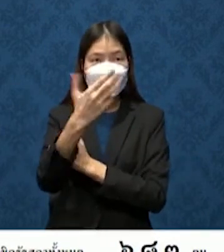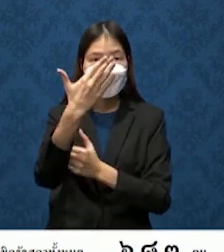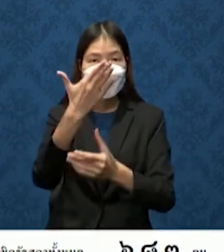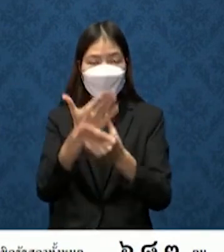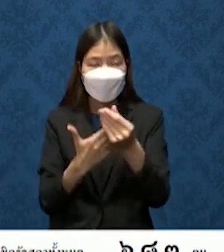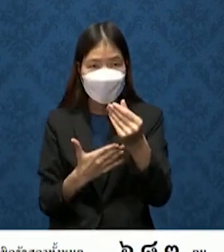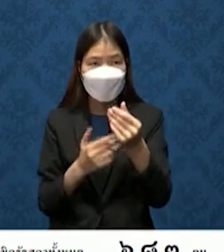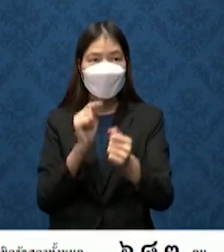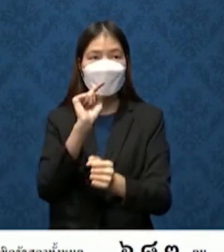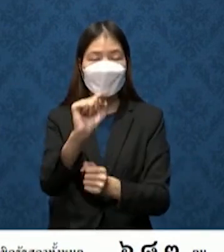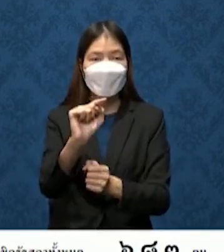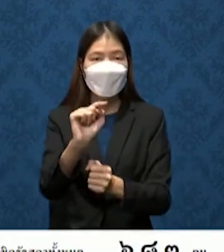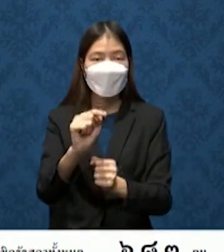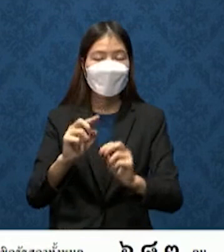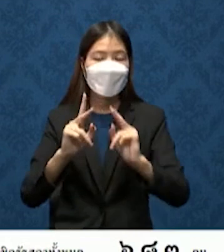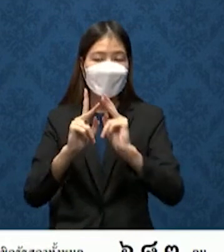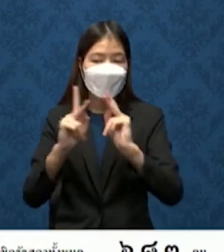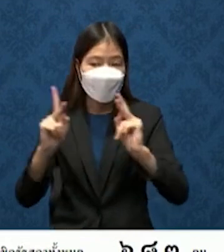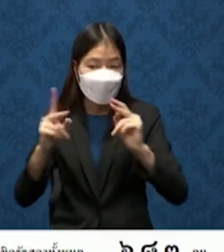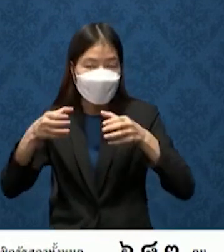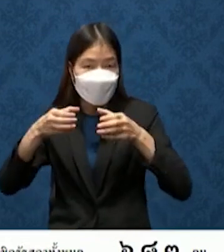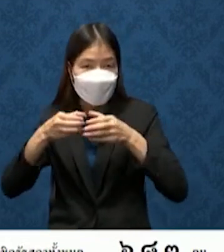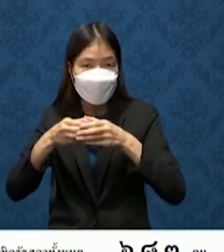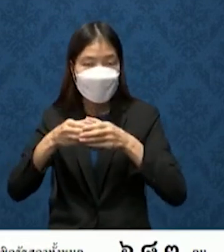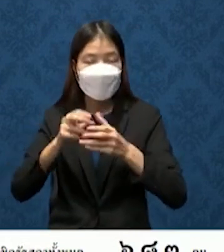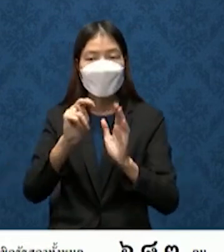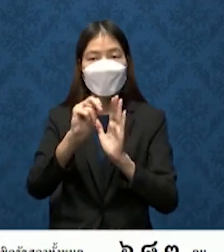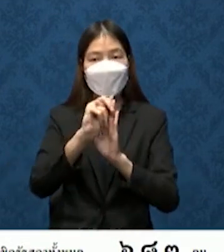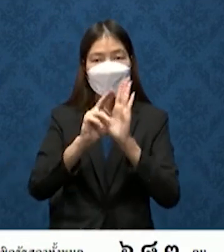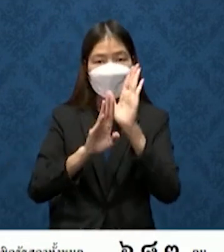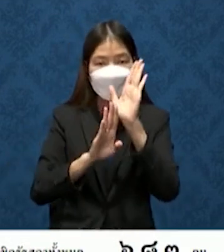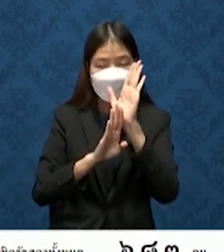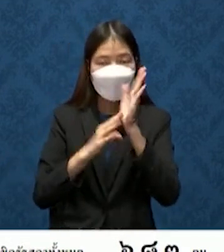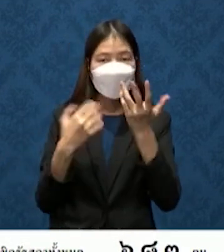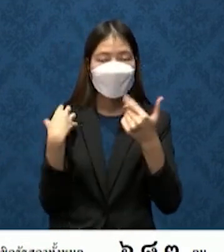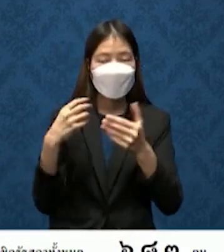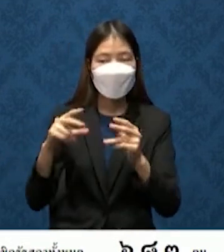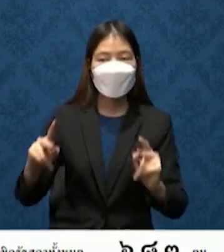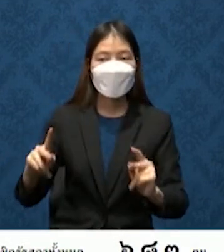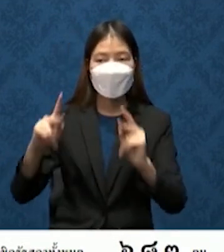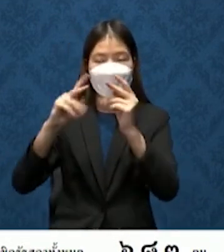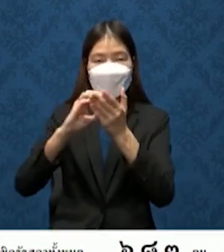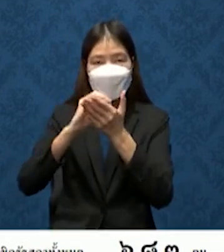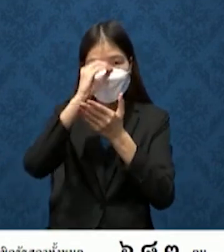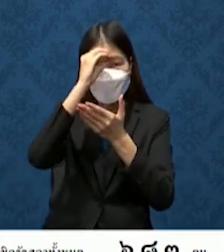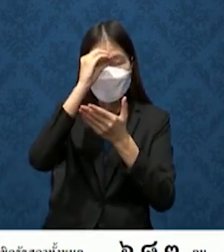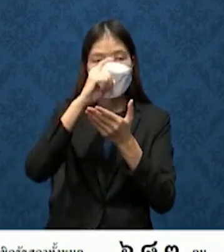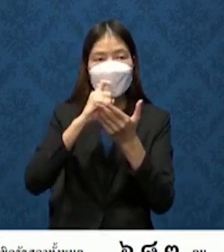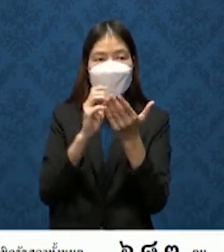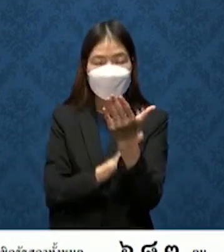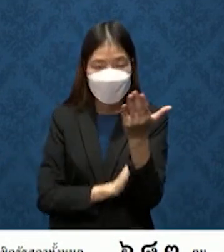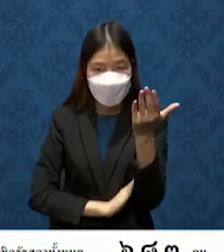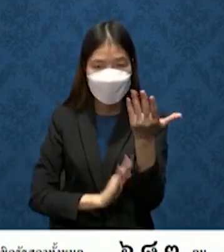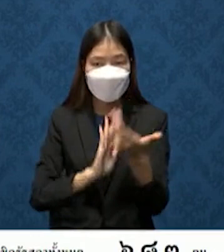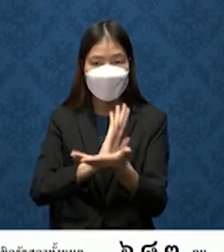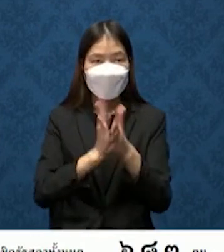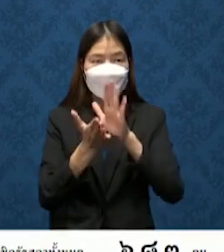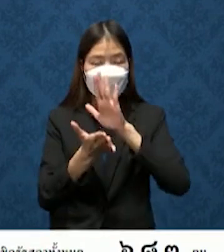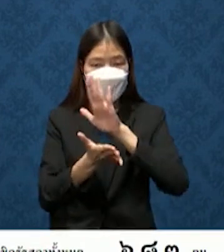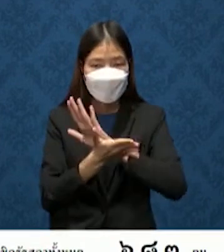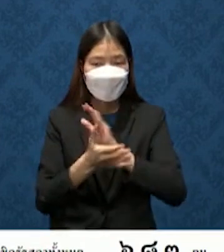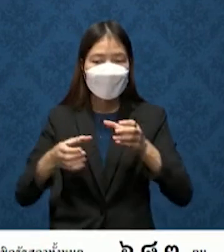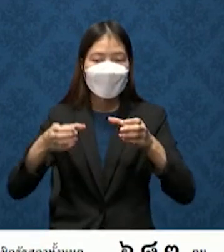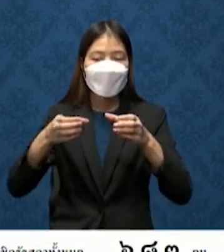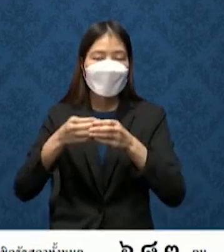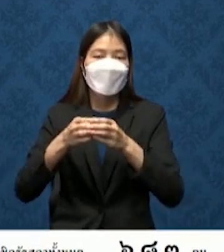าจะมีขณะกรมการณโยบายการศึษาแ่ชาติก็ให้เปลี่ยนขณะกรรการ